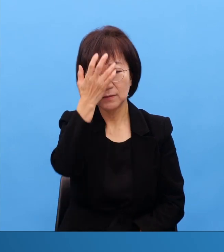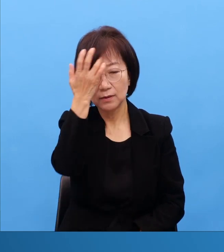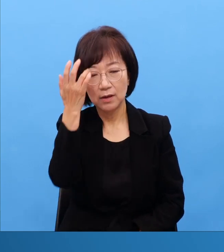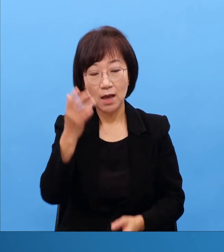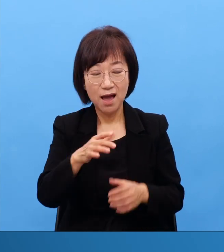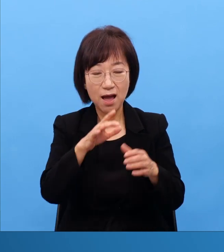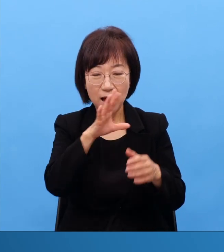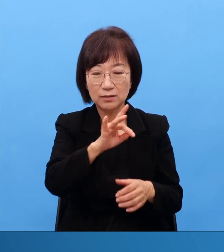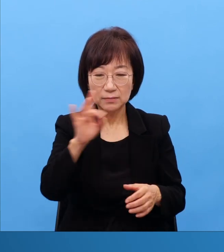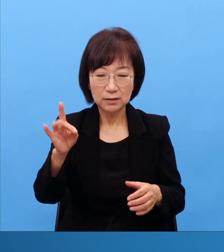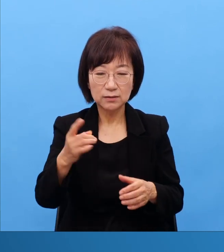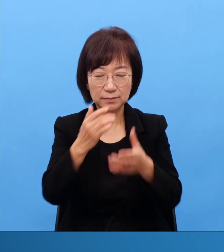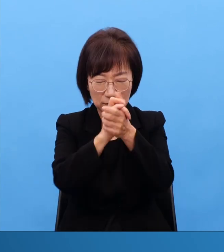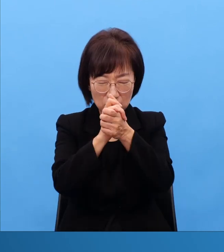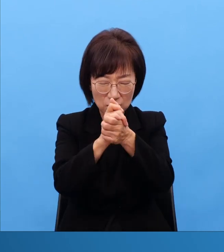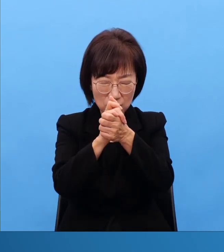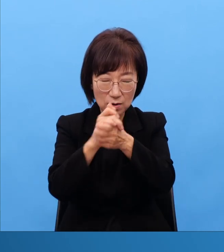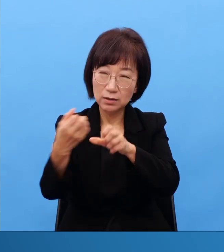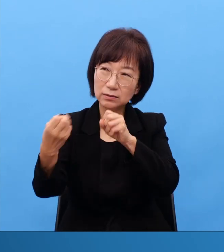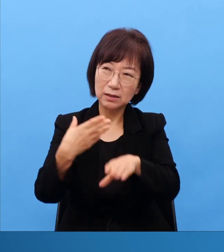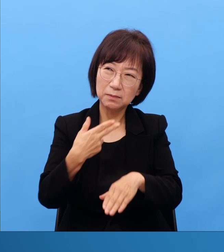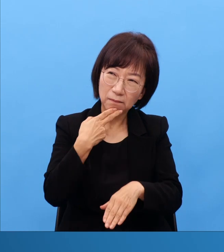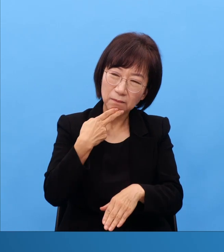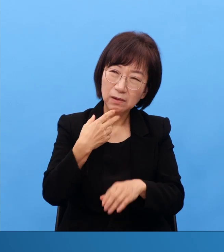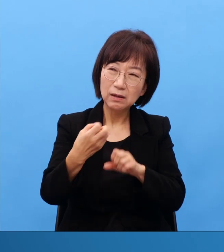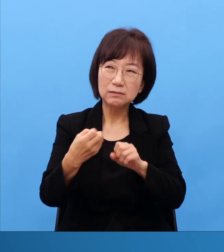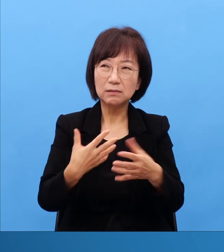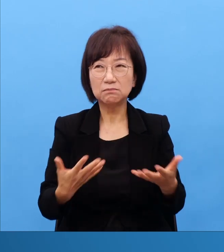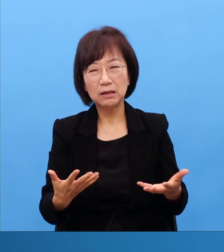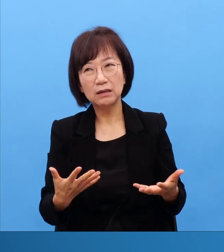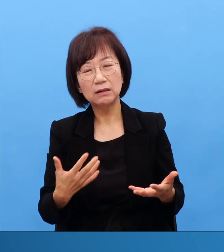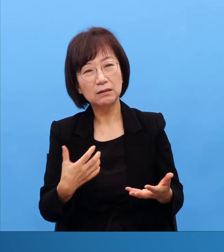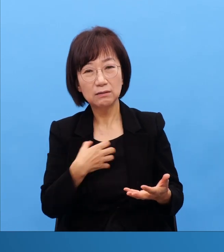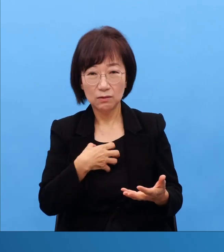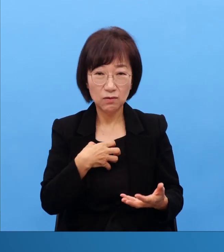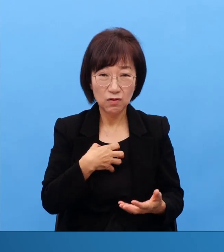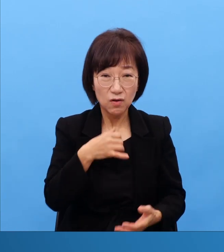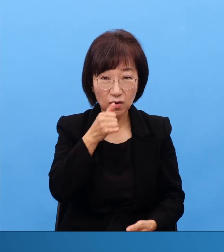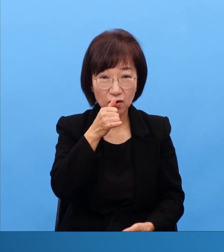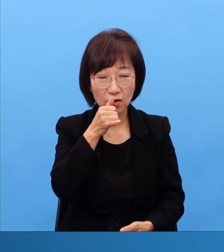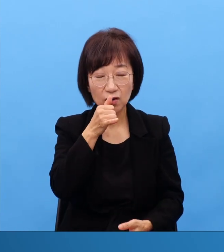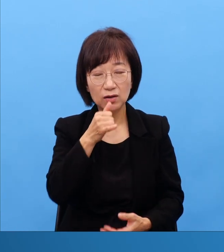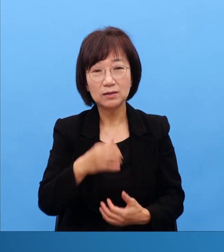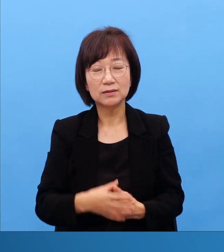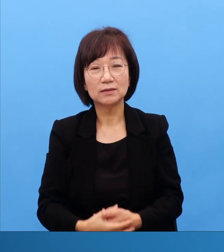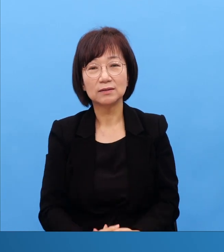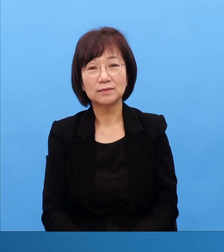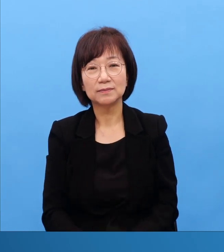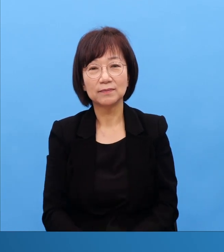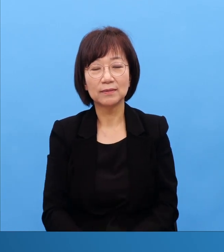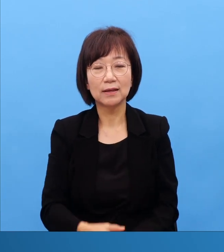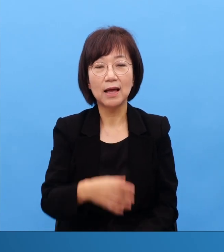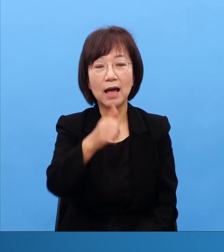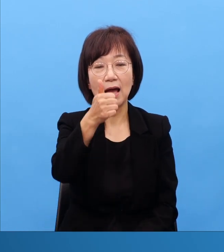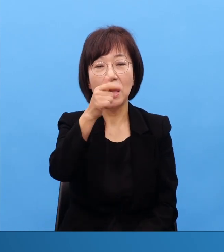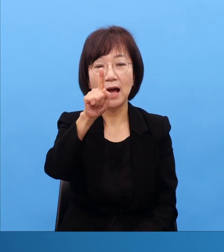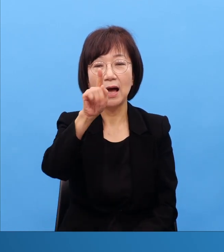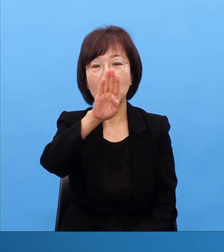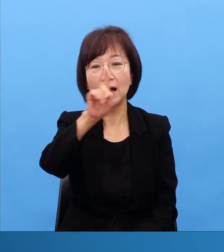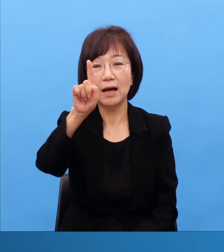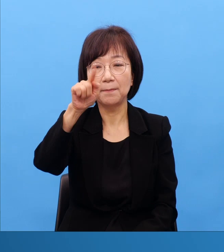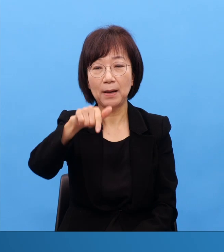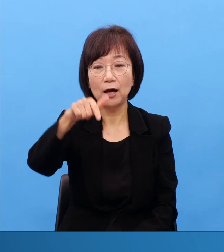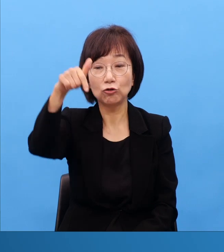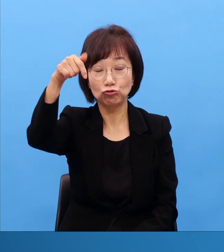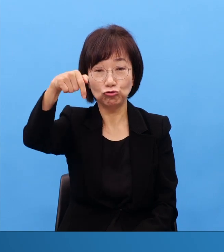lack answers, this is the final thing you must remember. At times, we may not even know what the true answer is. 하박국 선지자 물었습니다. Prophet Habakkuk